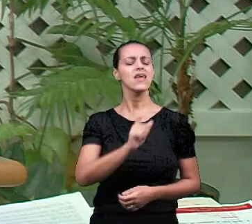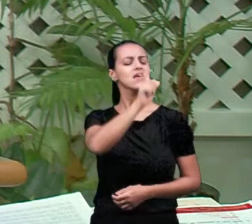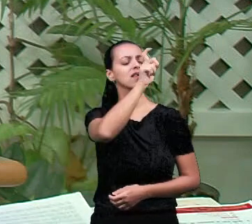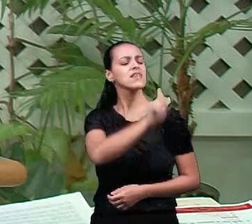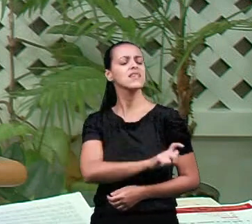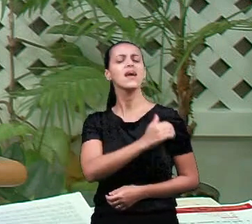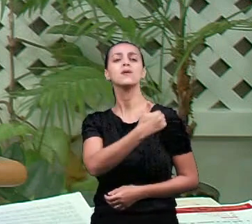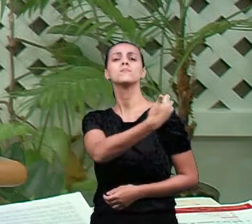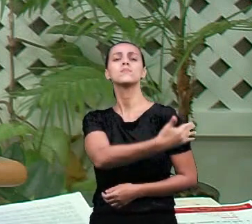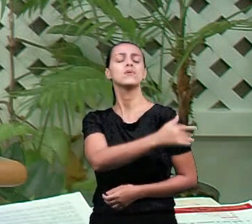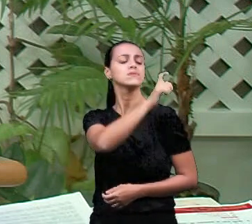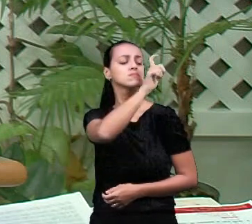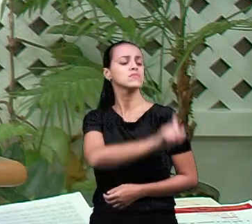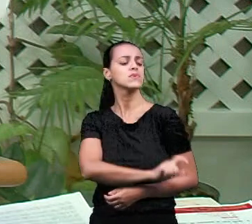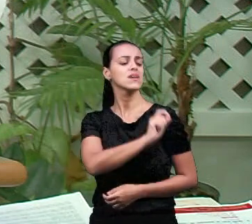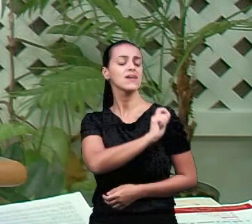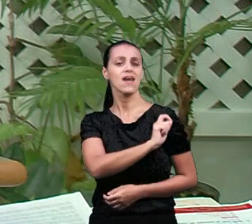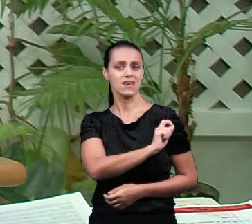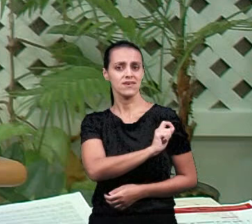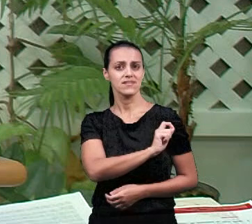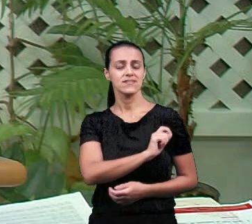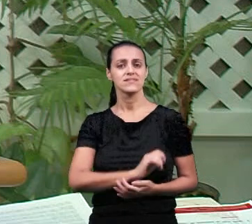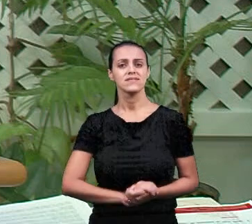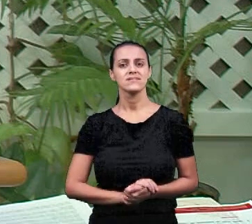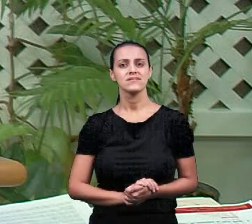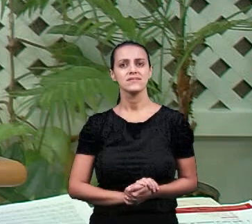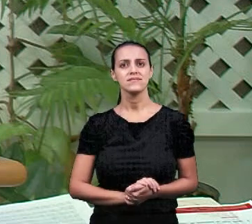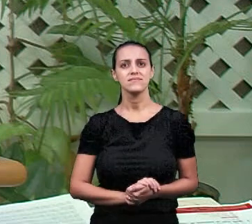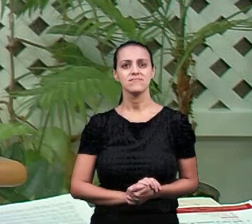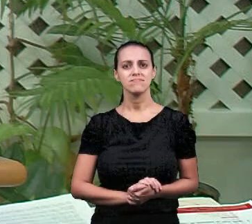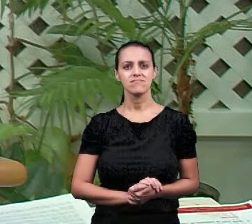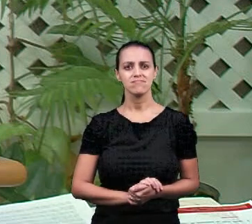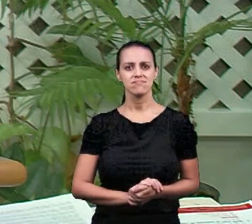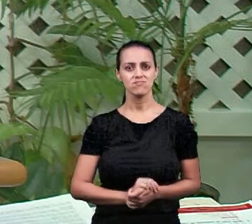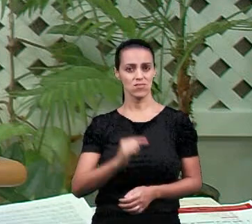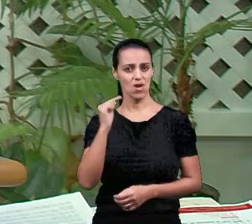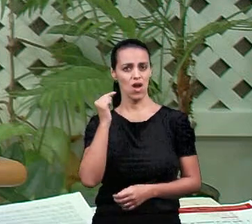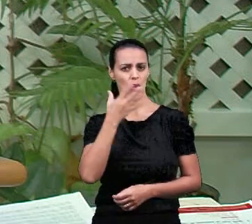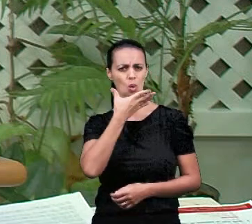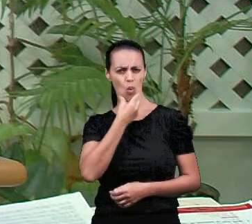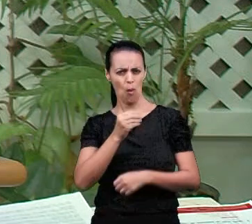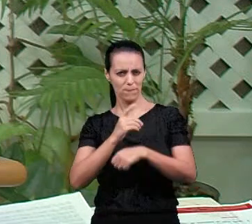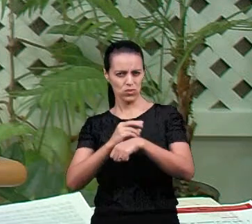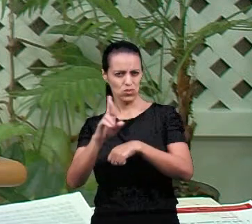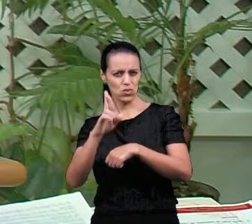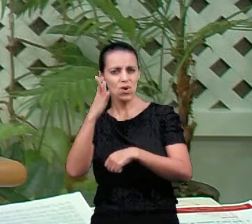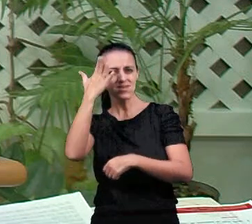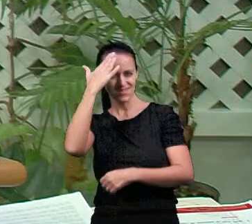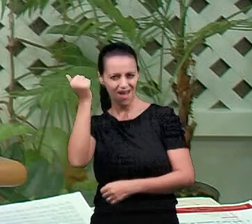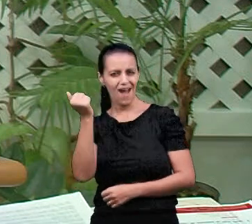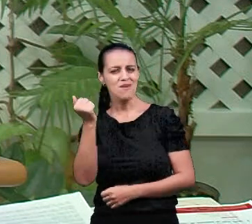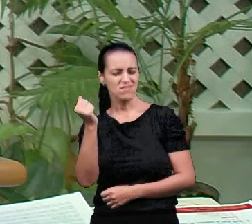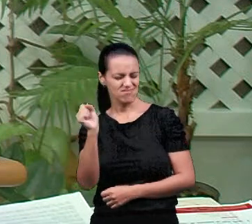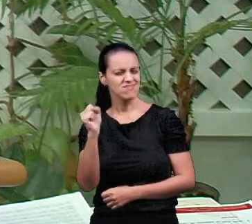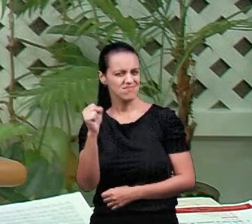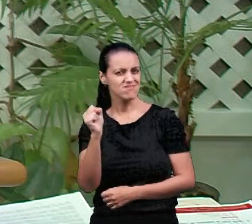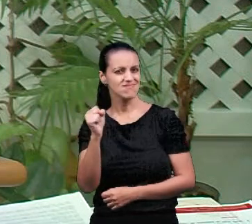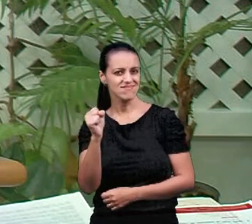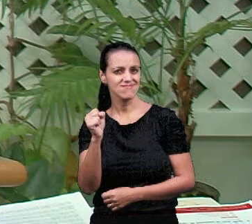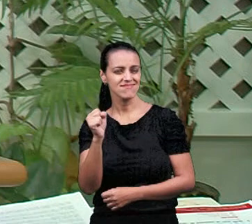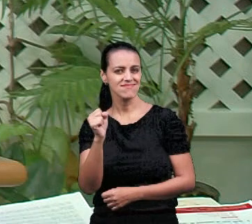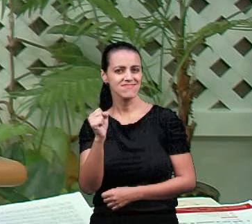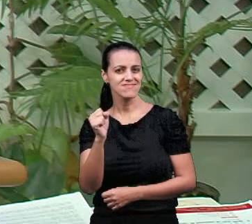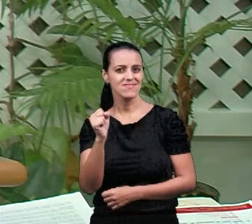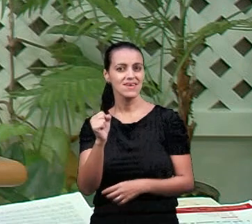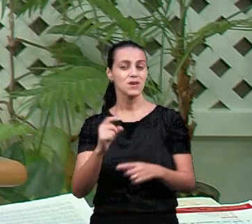prochain? La question est, le docteur de la loi savait qui était son prochain? Oui, il savait. Il voulait